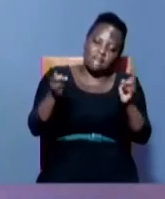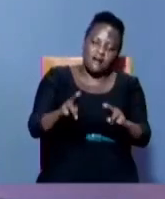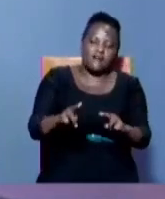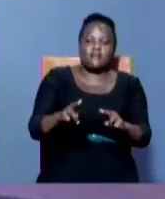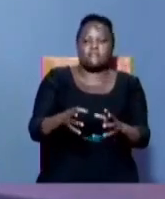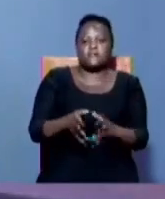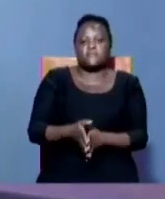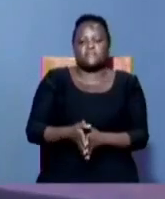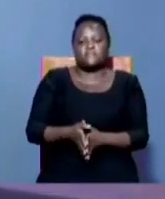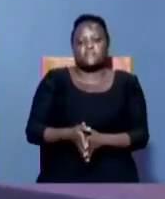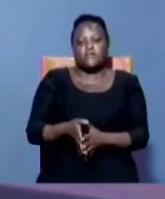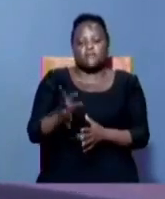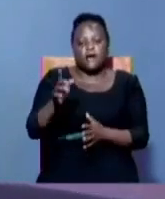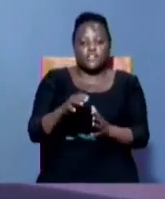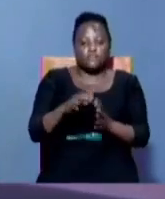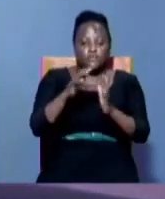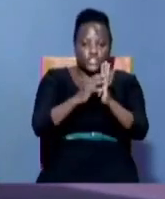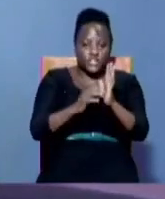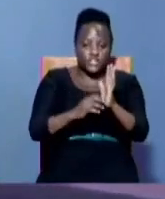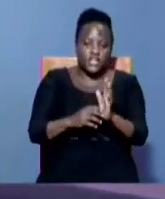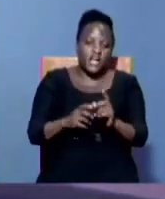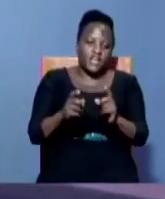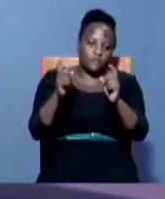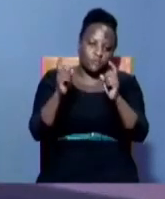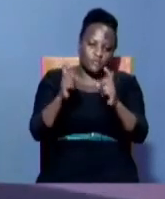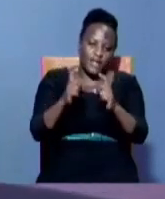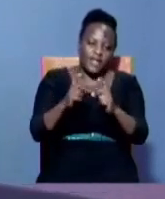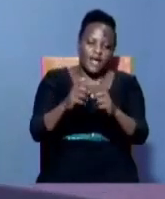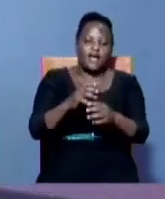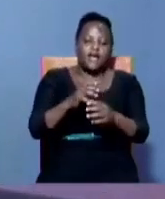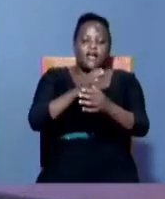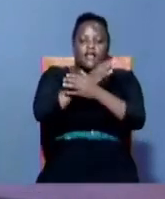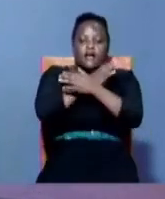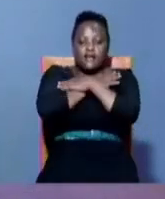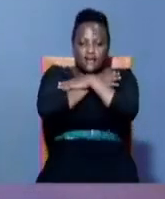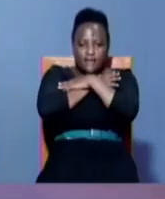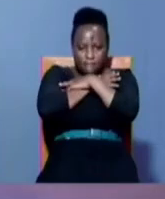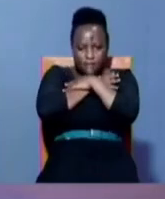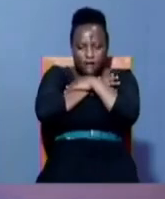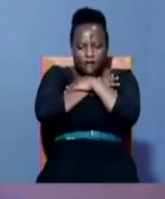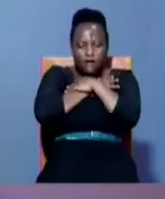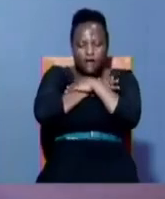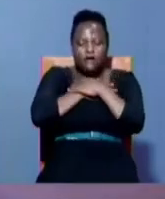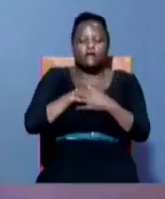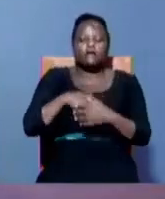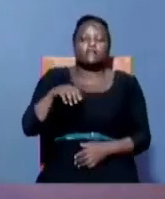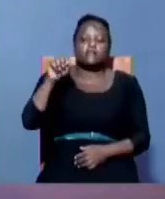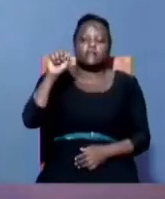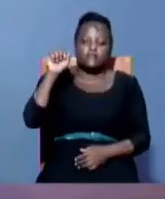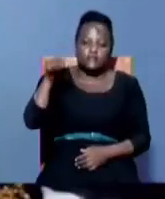sheria inapokutana na neema. Aha,